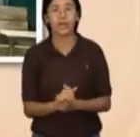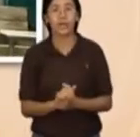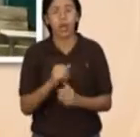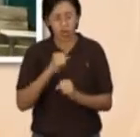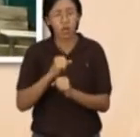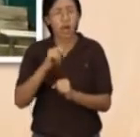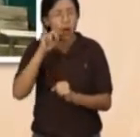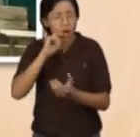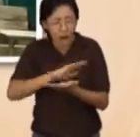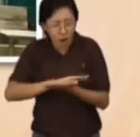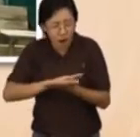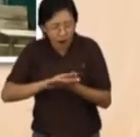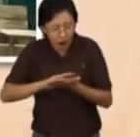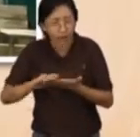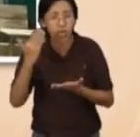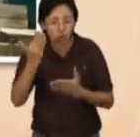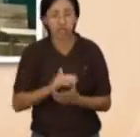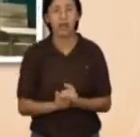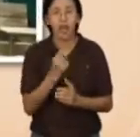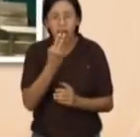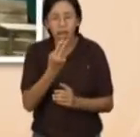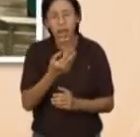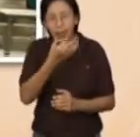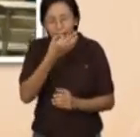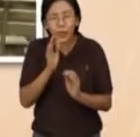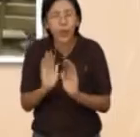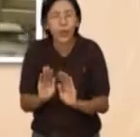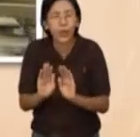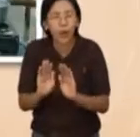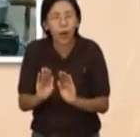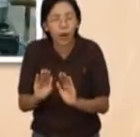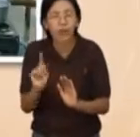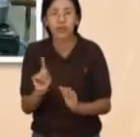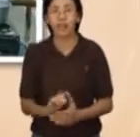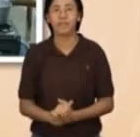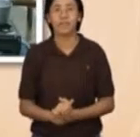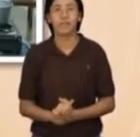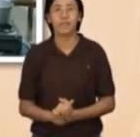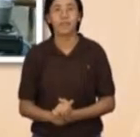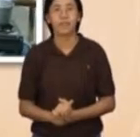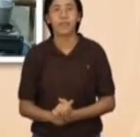ะอาดนะต้องฉ่ายนี่เพราะว่าไปเห็นเขาดองแล้วเนี่ยเขาพูดง่ายว่ามัน